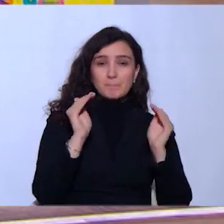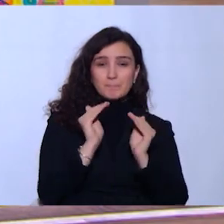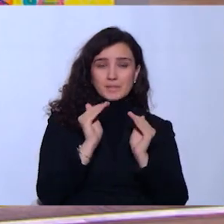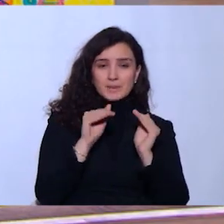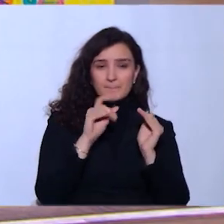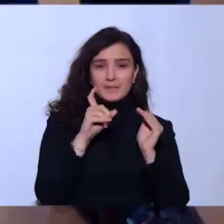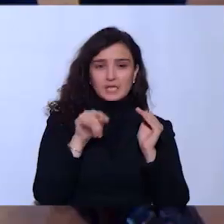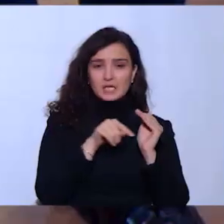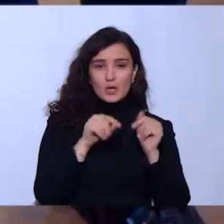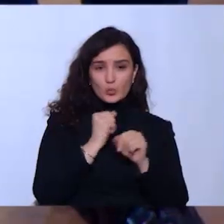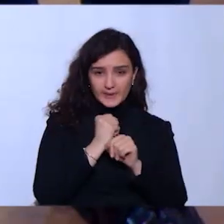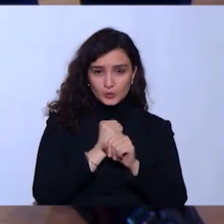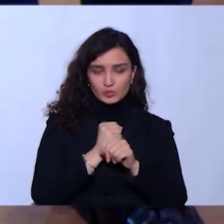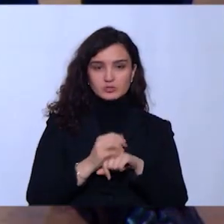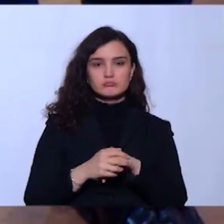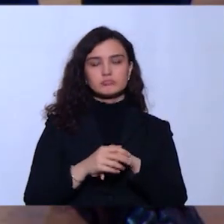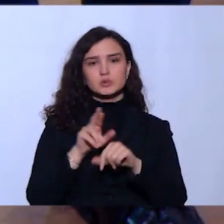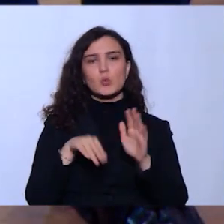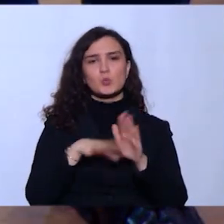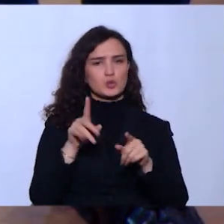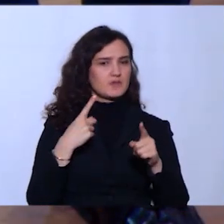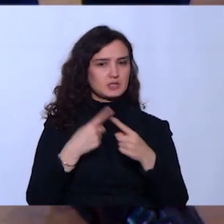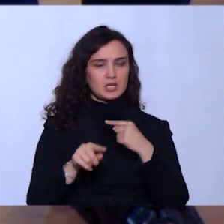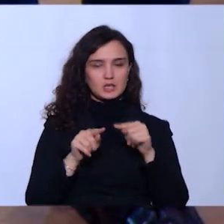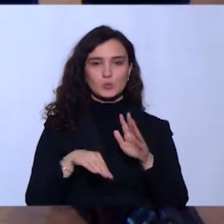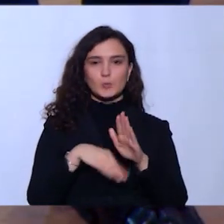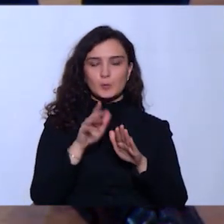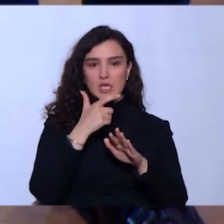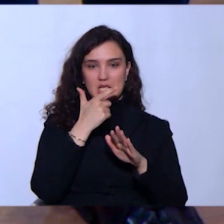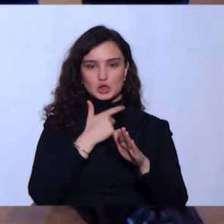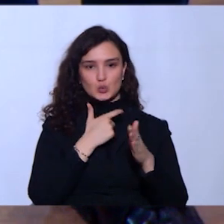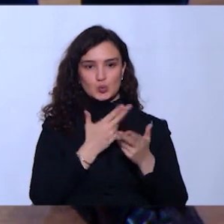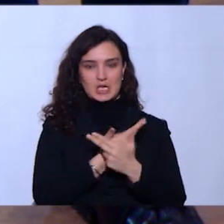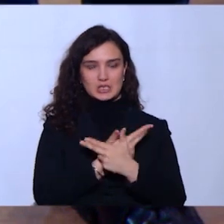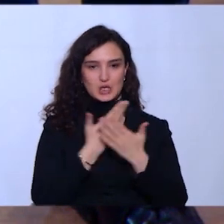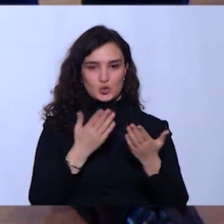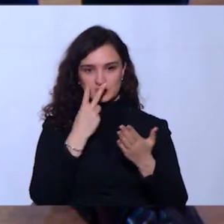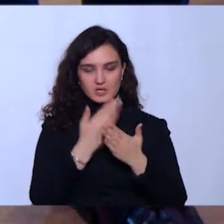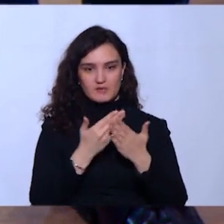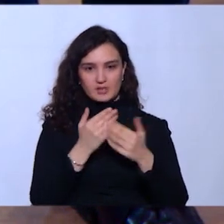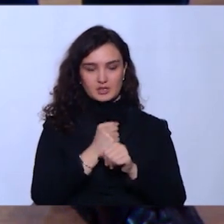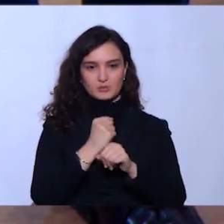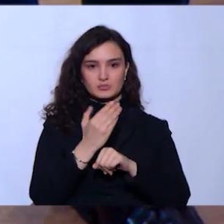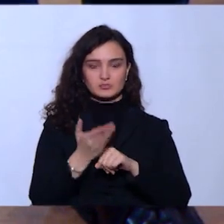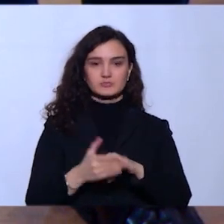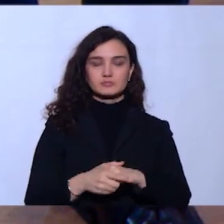ფეხუცები გავუკეთოთ. აქ უფრო სხვანაირი, უფრო კლასიკური ანგელოსი გავაკეთოთ.